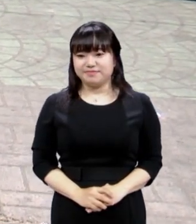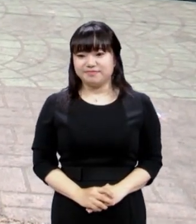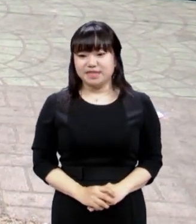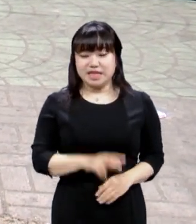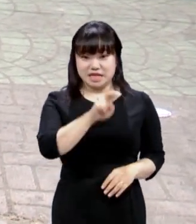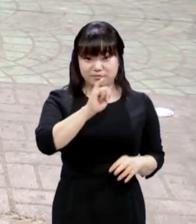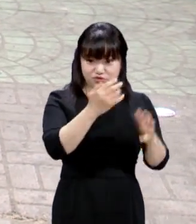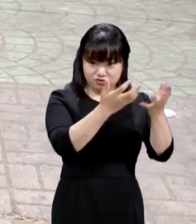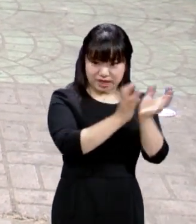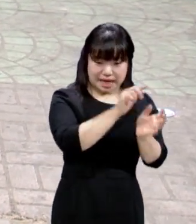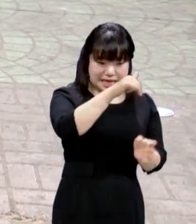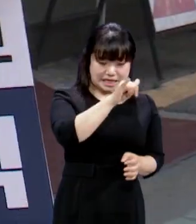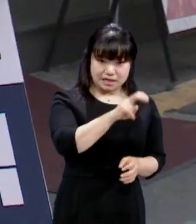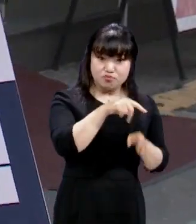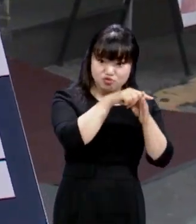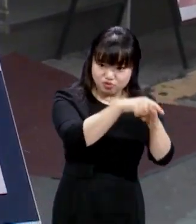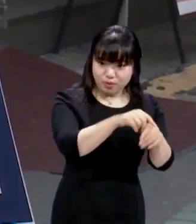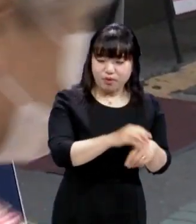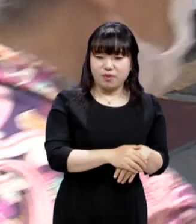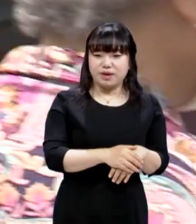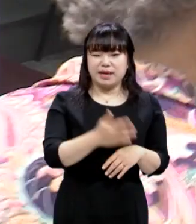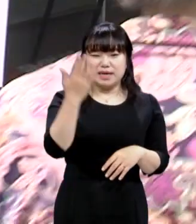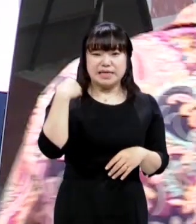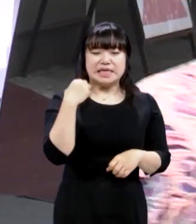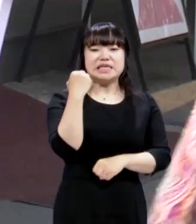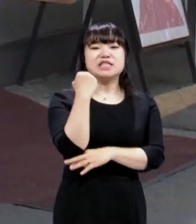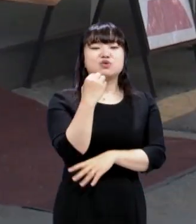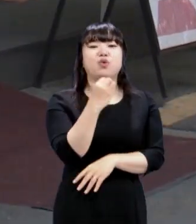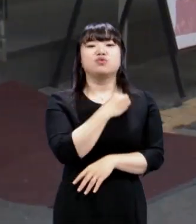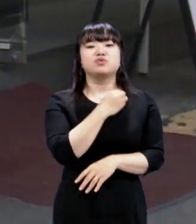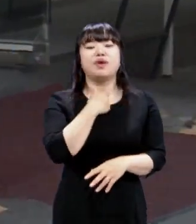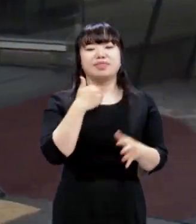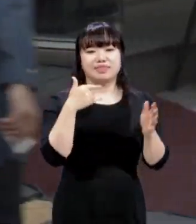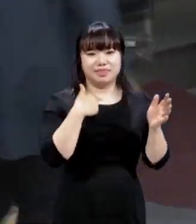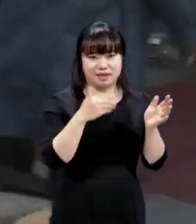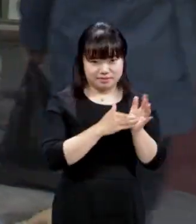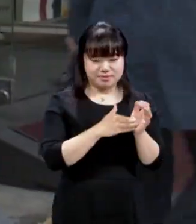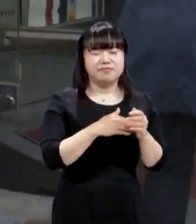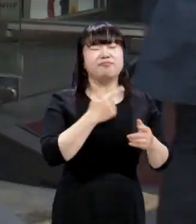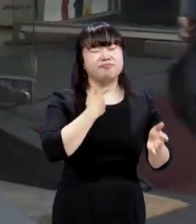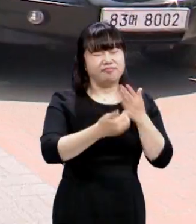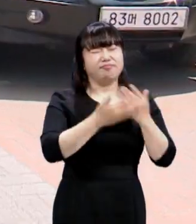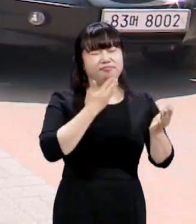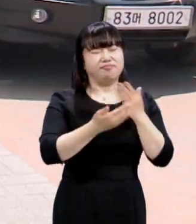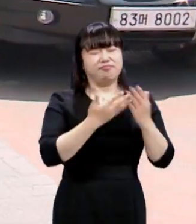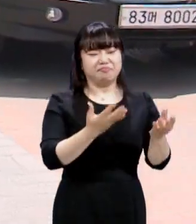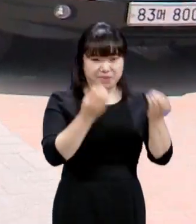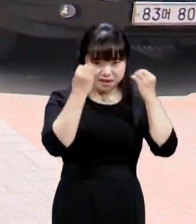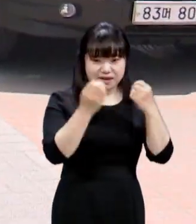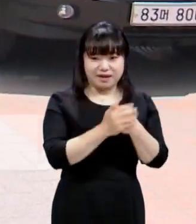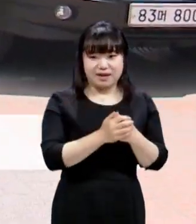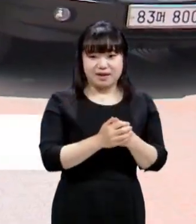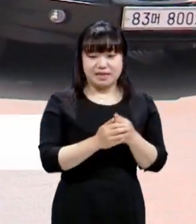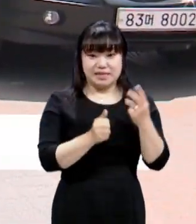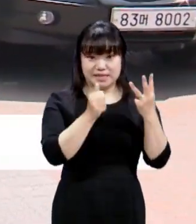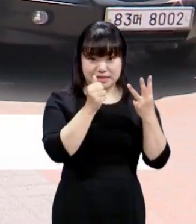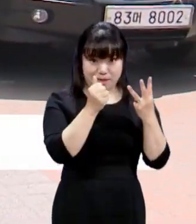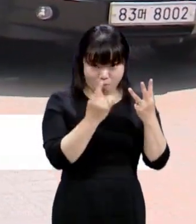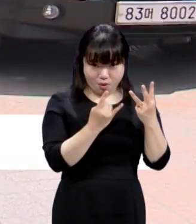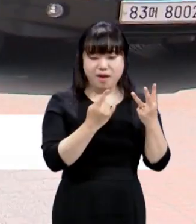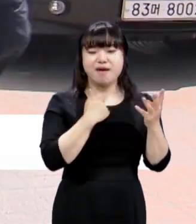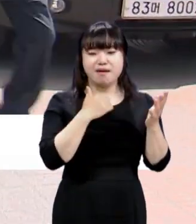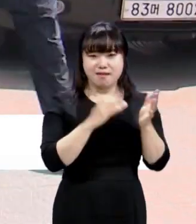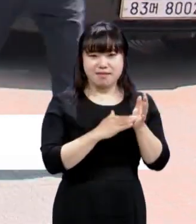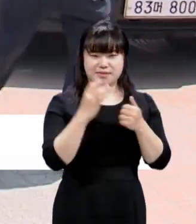더불어 민주당 김용석 후보는 도봉구 기초의원 을 시작으로 지역 정치를 다졌습니다 삼성 국회의원으로 당선 회